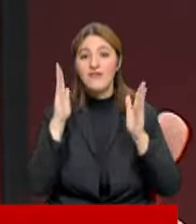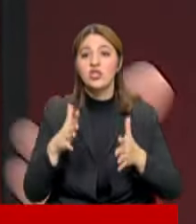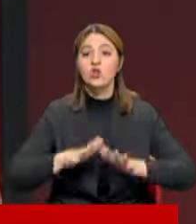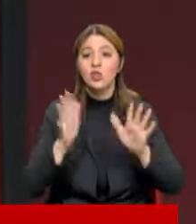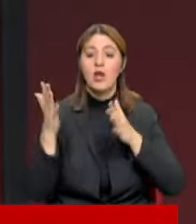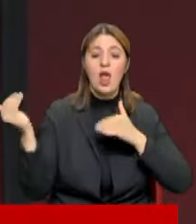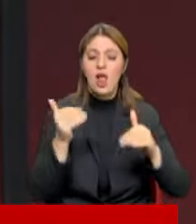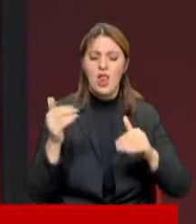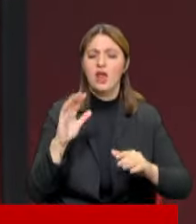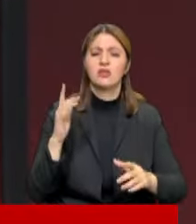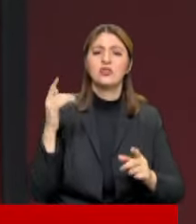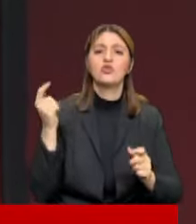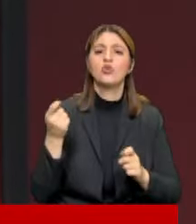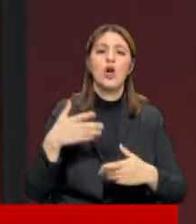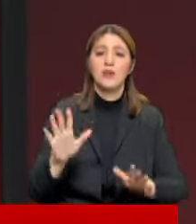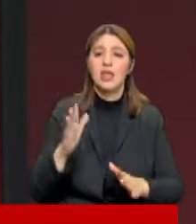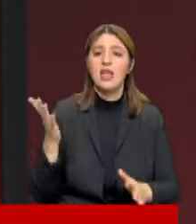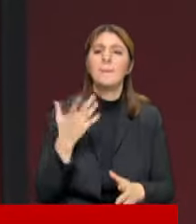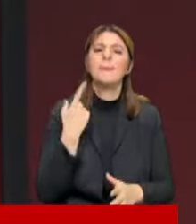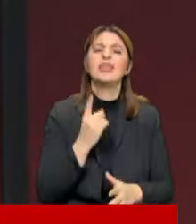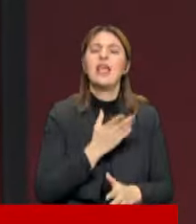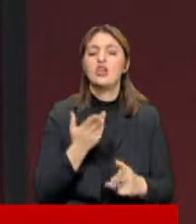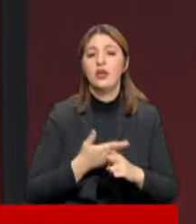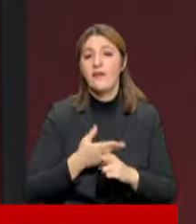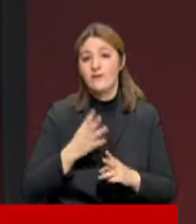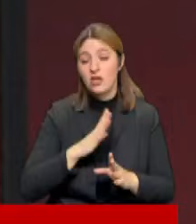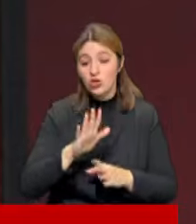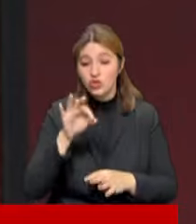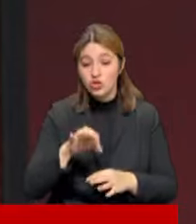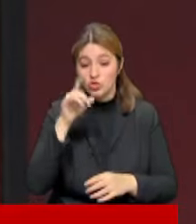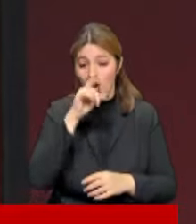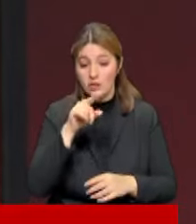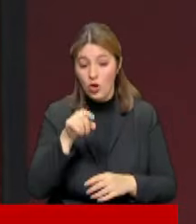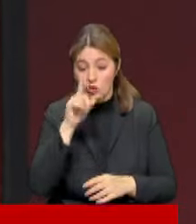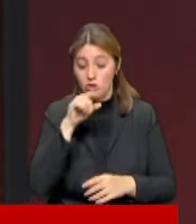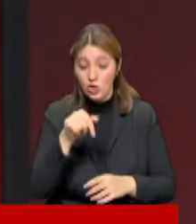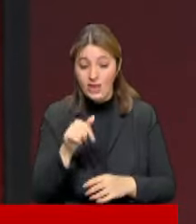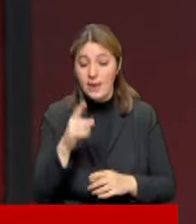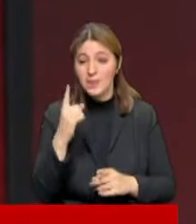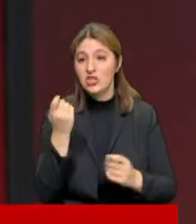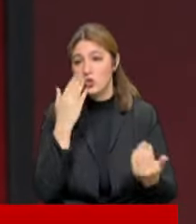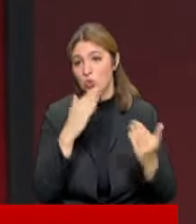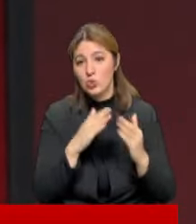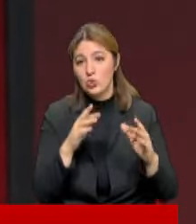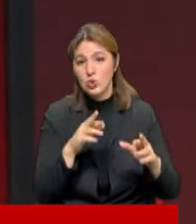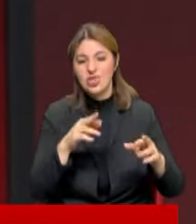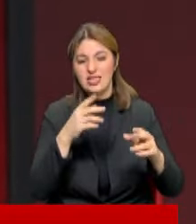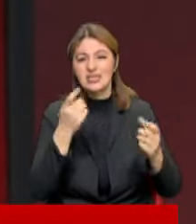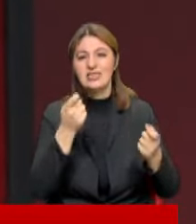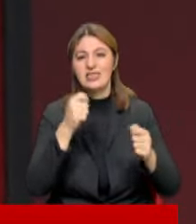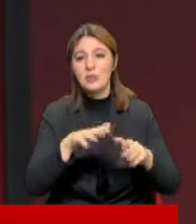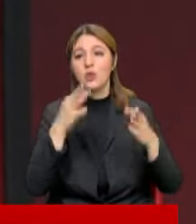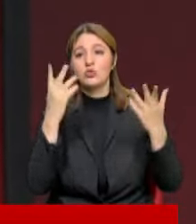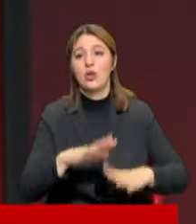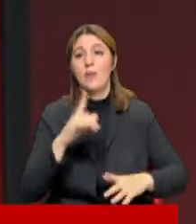parçalanmıyor ev sahipliği yapmazdı daha Birce örnek var Onun için şu anda Türkiye'de iki şey çök bir Liyakat sistemi tamamen çöktü